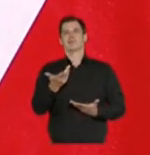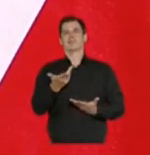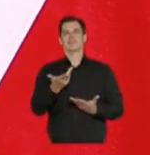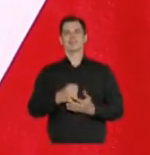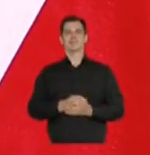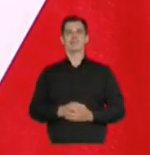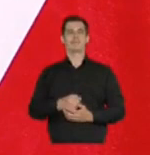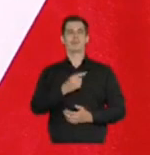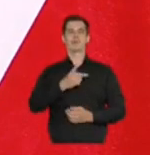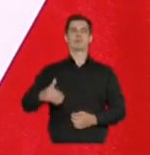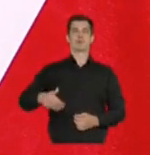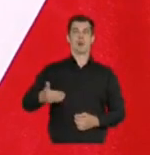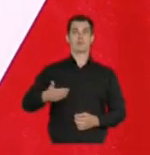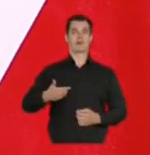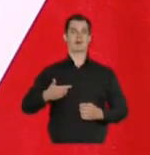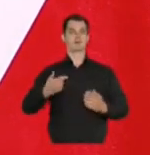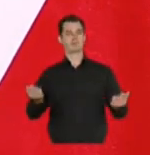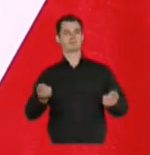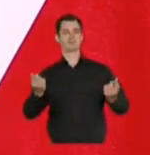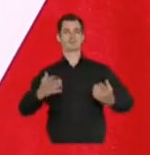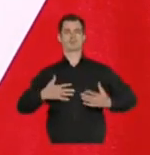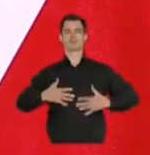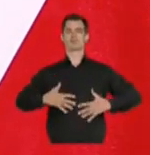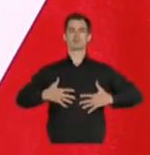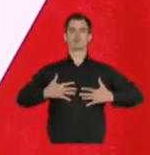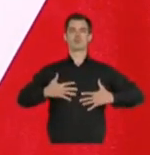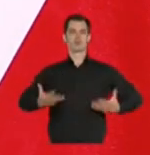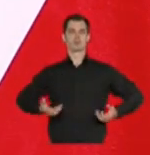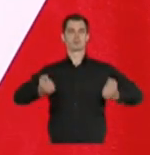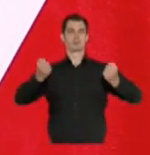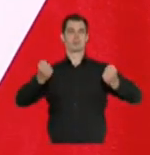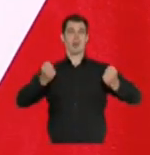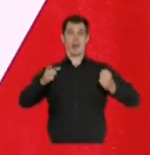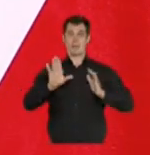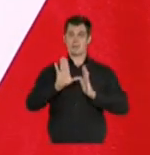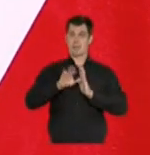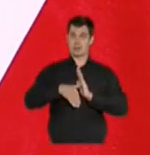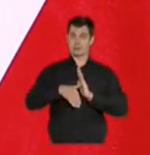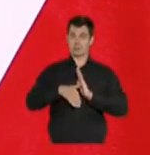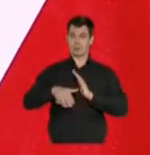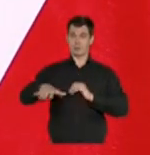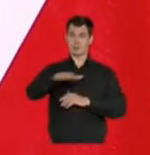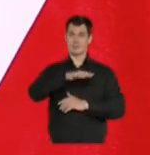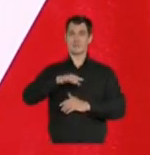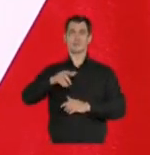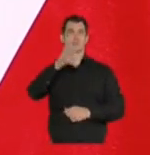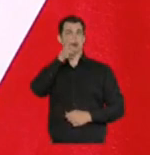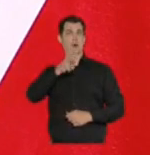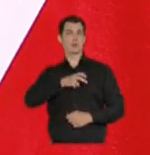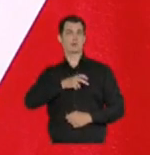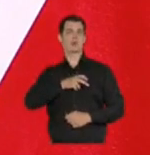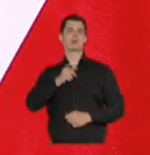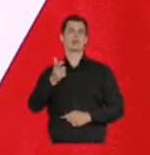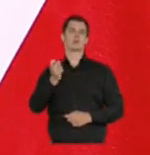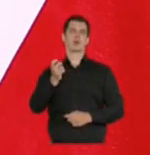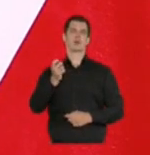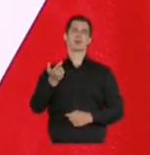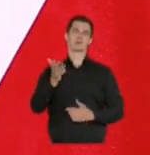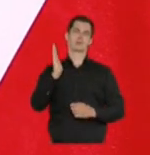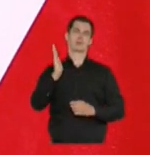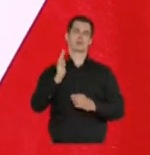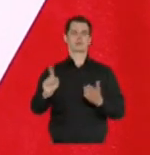żeby zdrowie promować. Natomiast w przestrzeni miejskiej zakładamy, że te aktywności sportowe jednak są